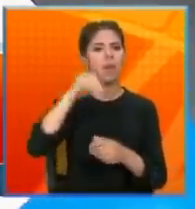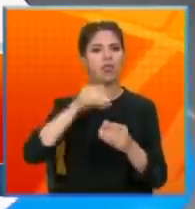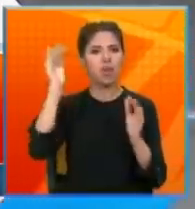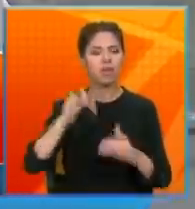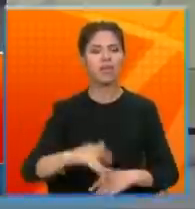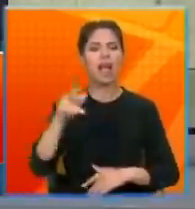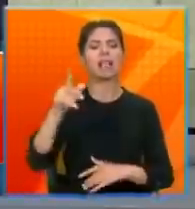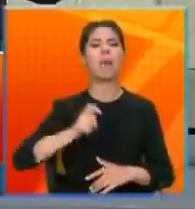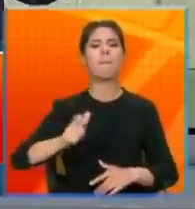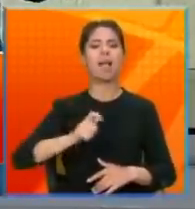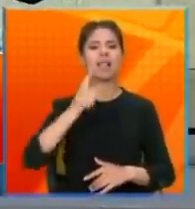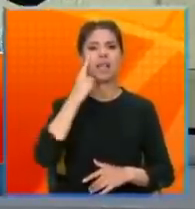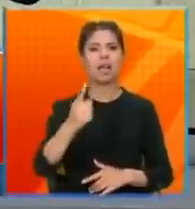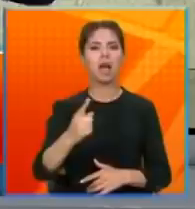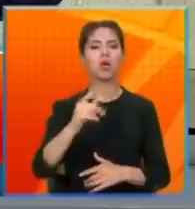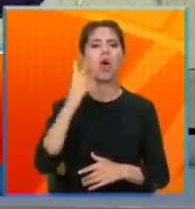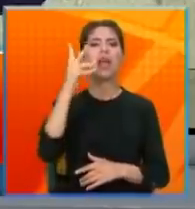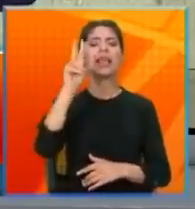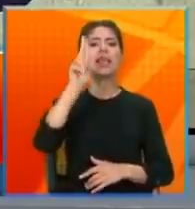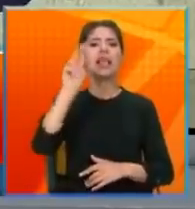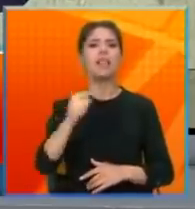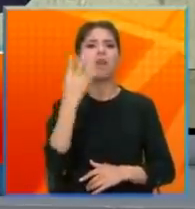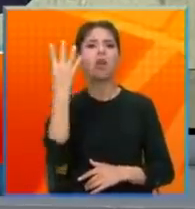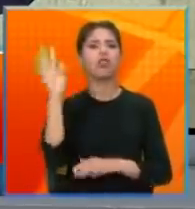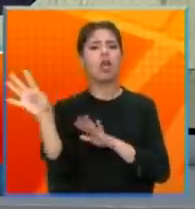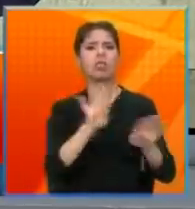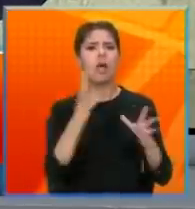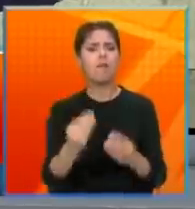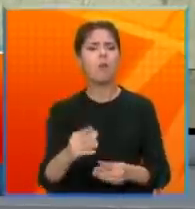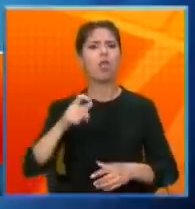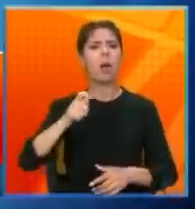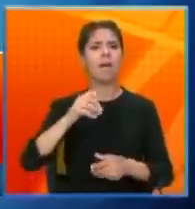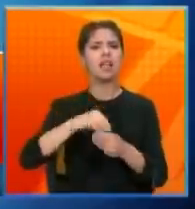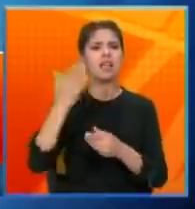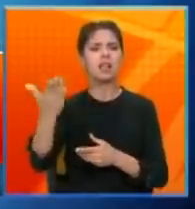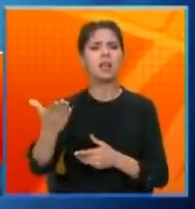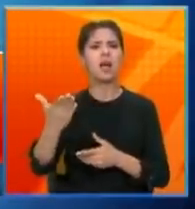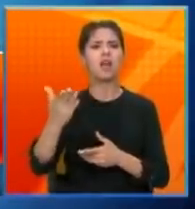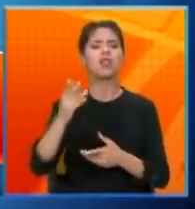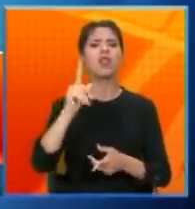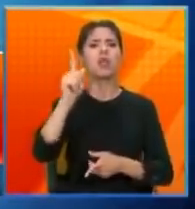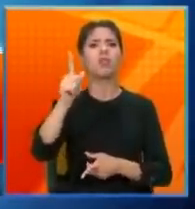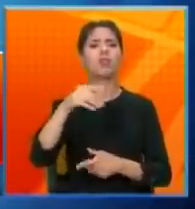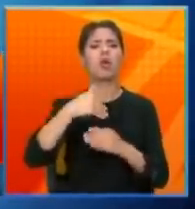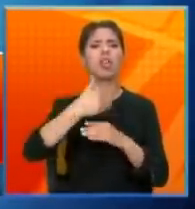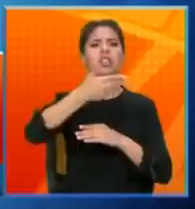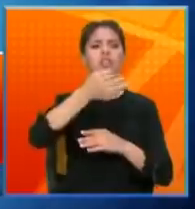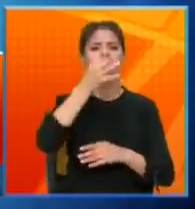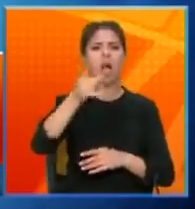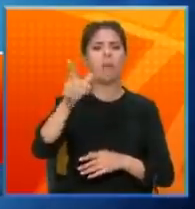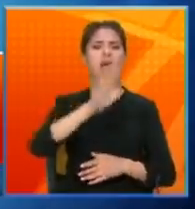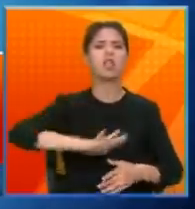yaklaşık yarım saat önce. 7,4 büyüklüğünde bir depremle sarsıldı Meksika. Dış haberler servisimizin sosyal medya